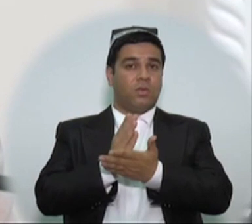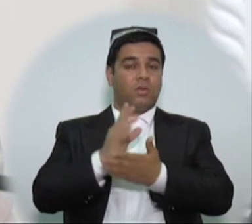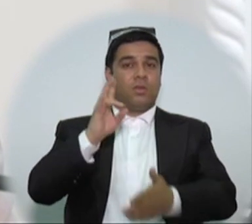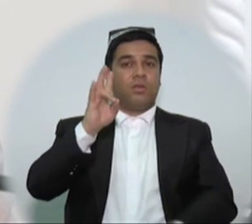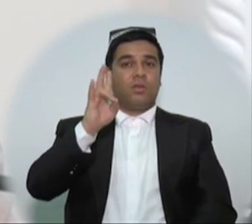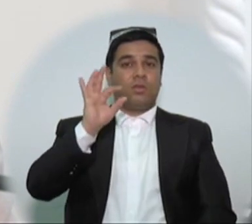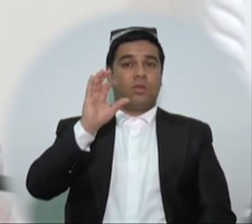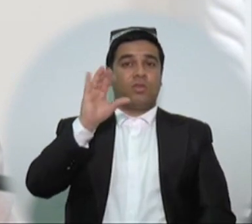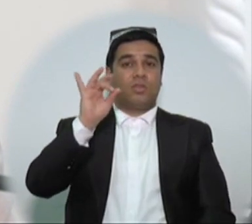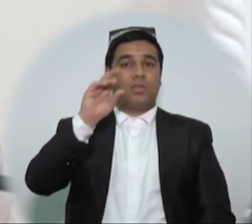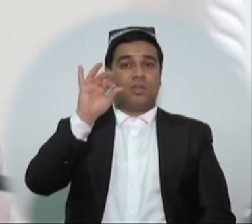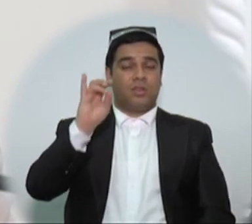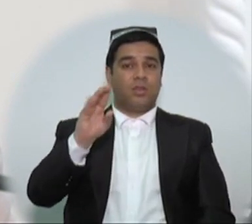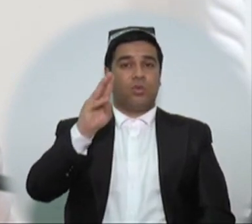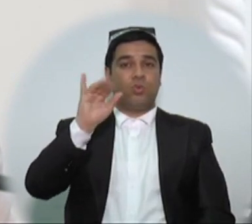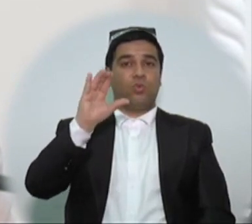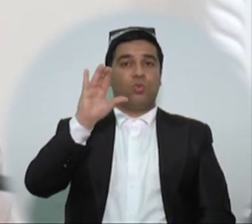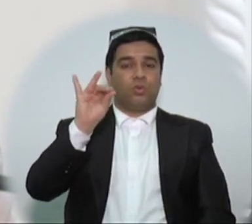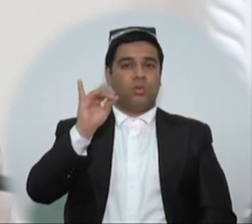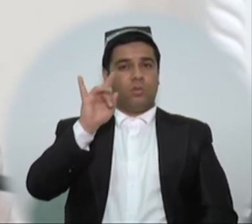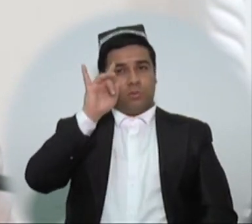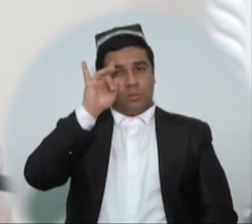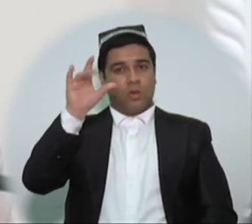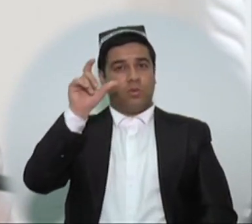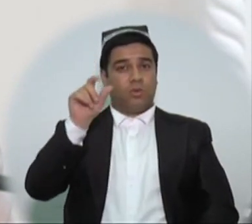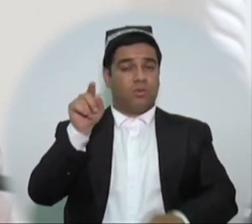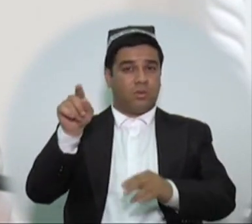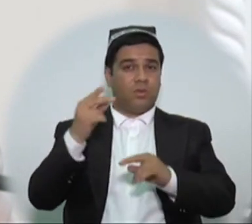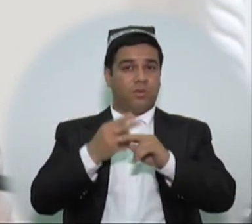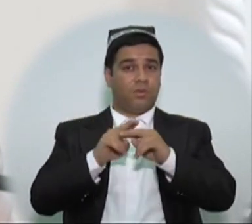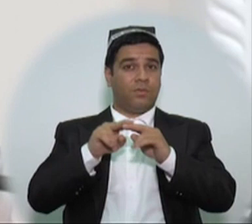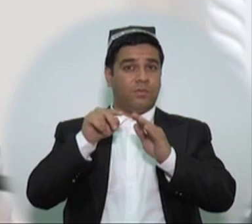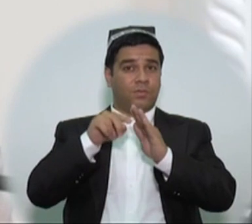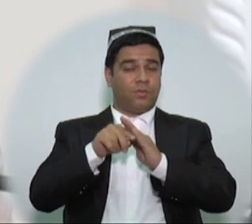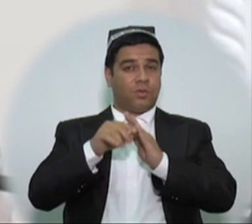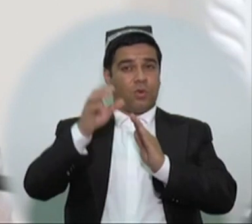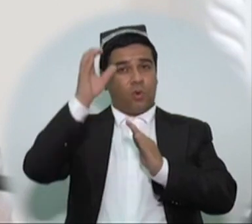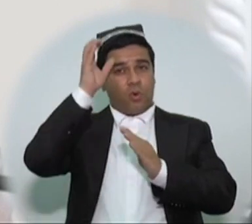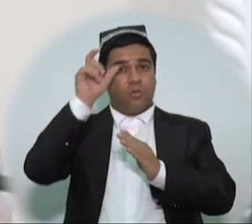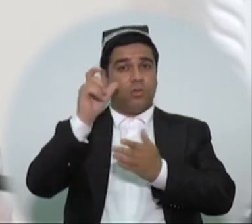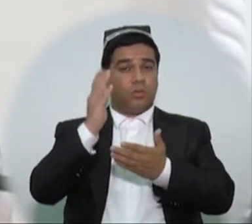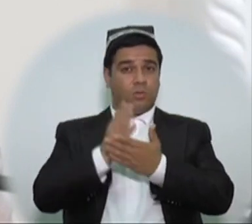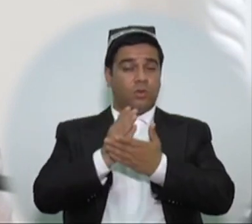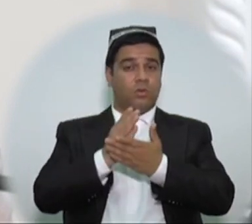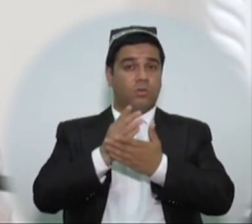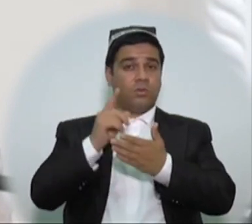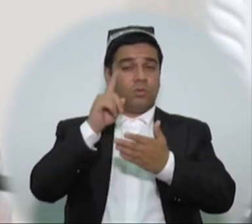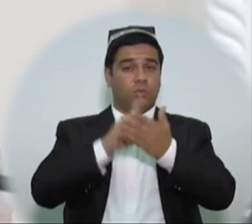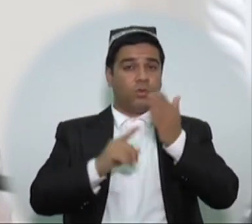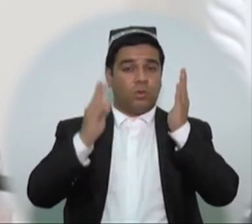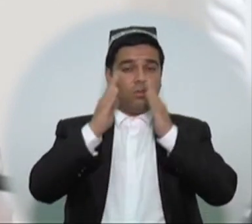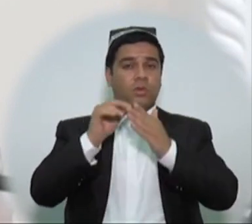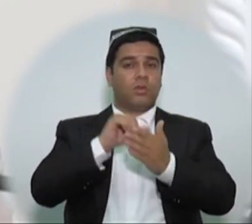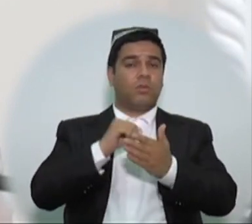Nasiriddin Tusi degan mashhur falakiyot ilmini olimi bor. Musulmonlarimizning eng